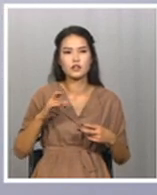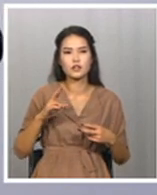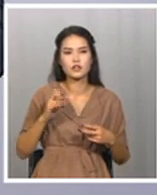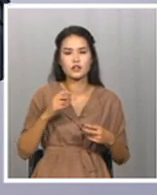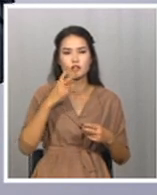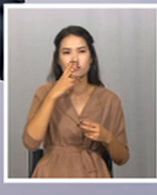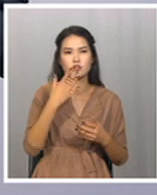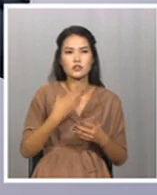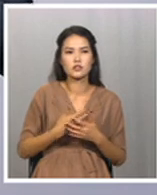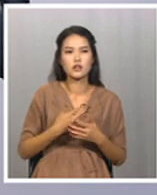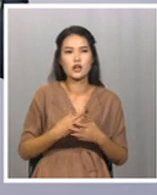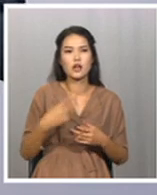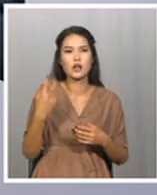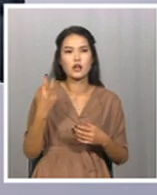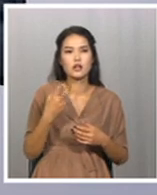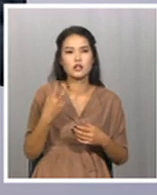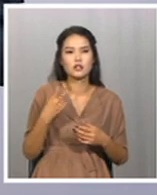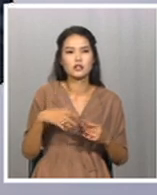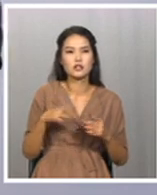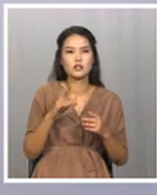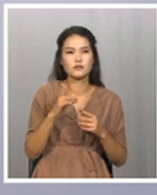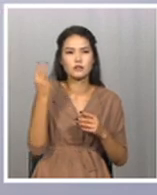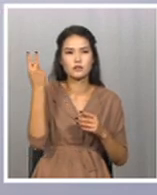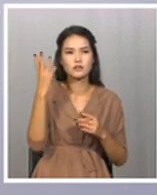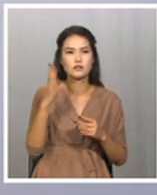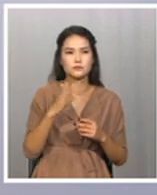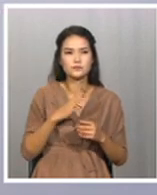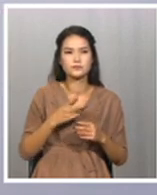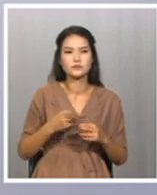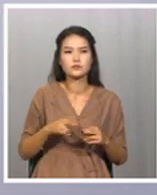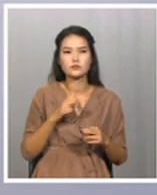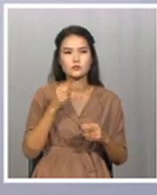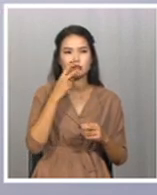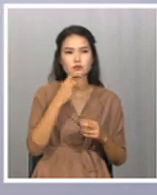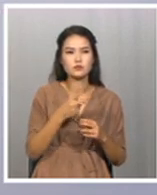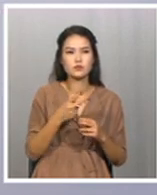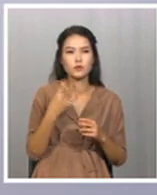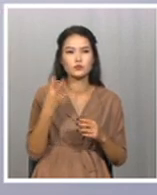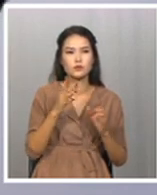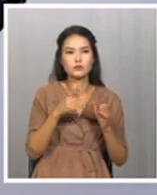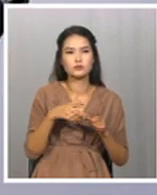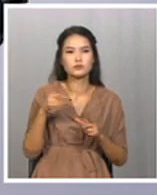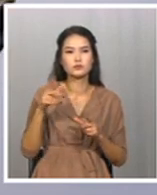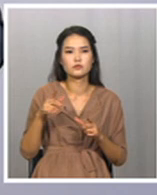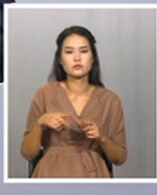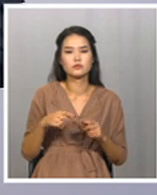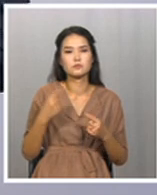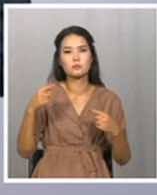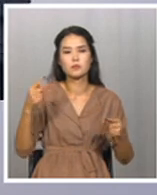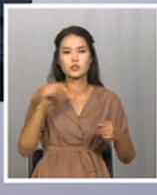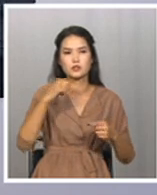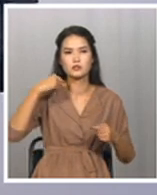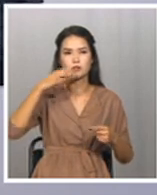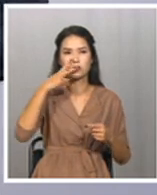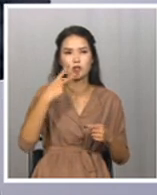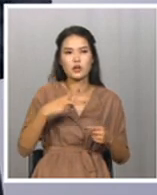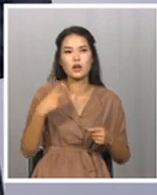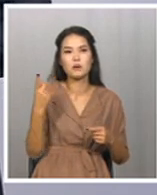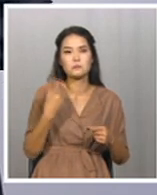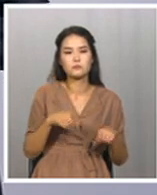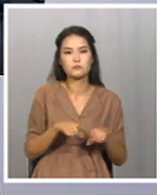көрсеткіштері 2 болу керек, квадрат болу керек. Куб болған жағдайда, 4 дәреже болған жағдайда, басқа да дәреже болған жағдайда 1